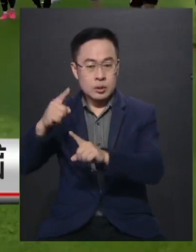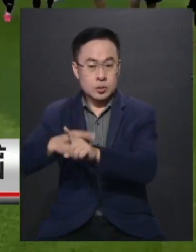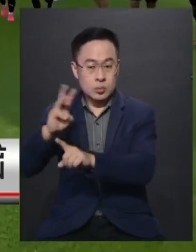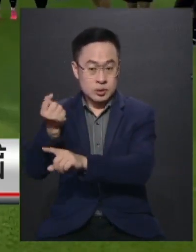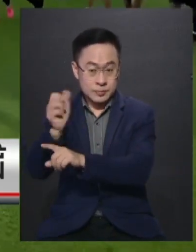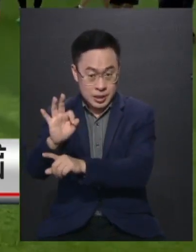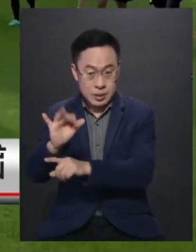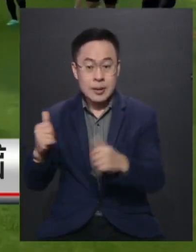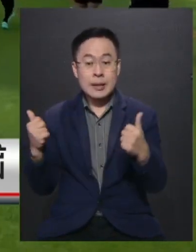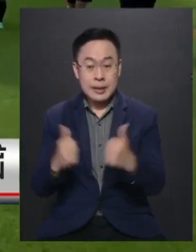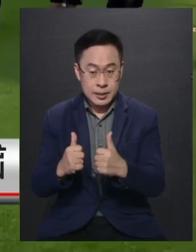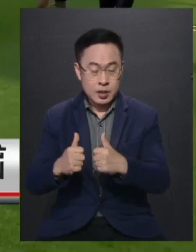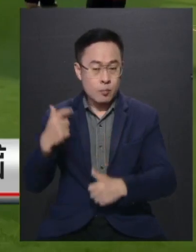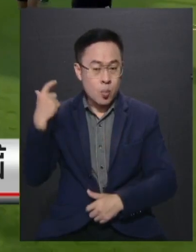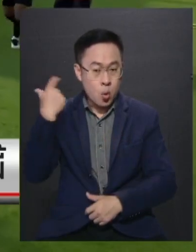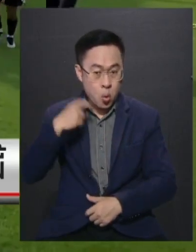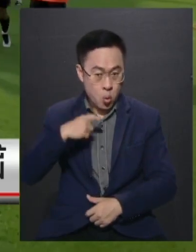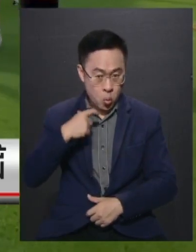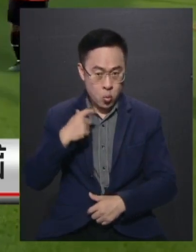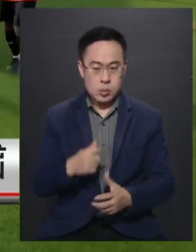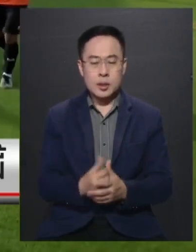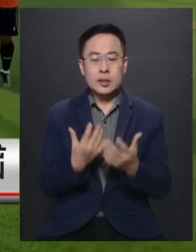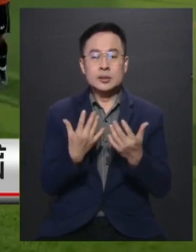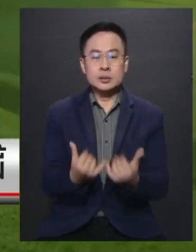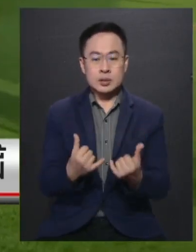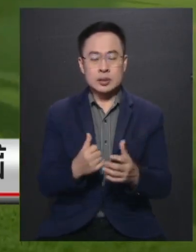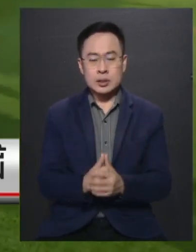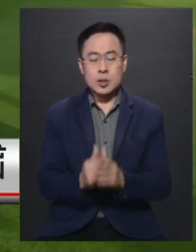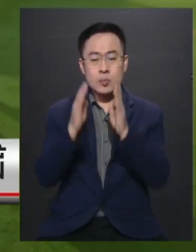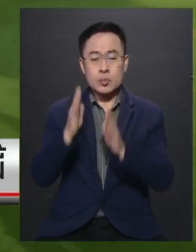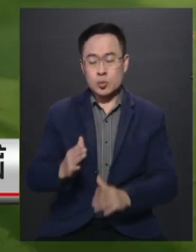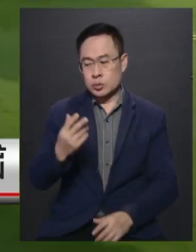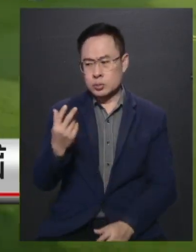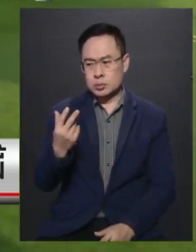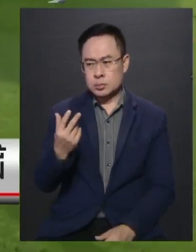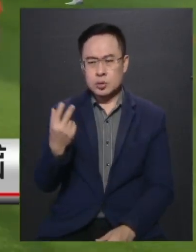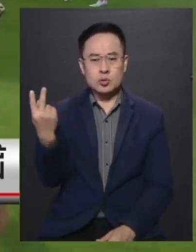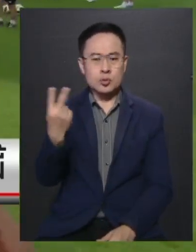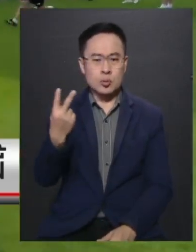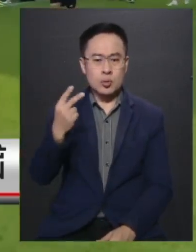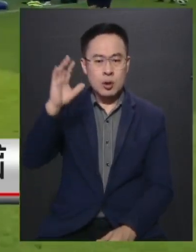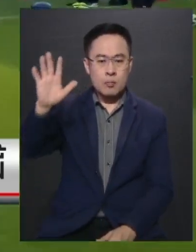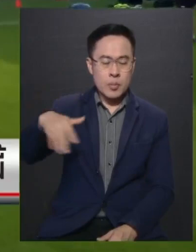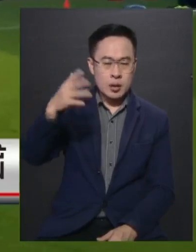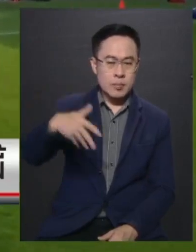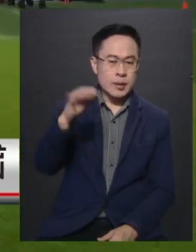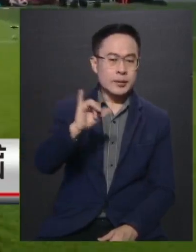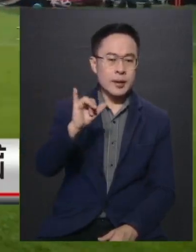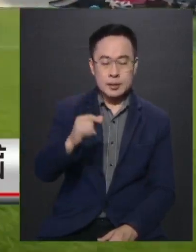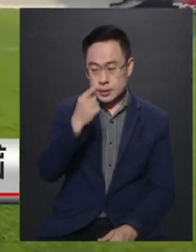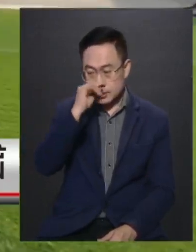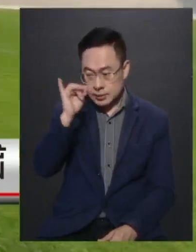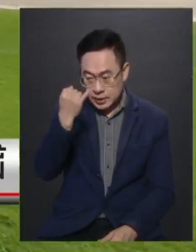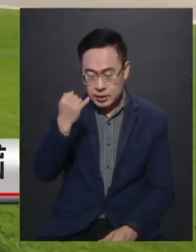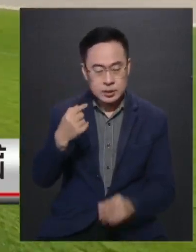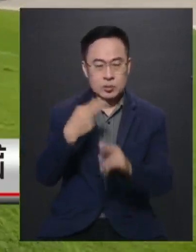ของทีมอย่างเอเลสดอเลาะสุภโชคสารชาติและชนาทิพย์สงกระสินก็ลงทำการซ้อมอย่างต่อเนื่องโดย